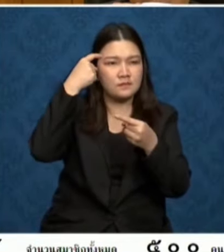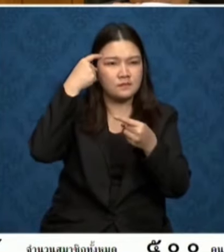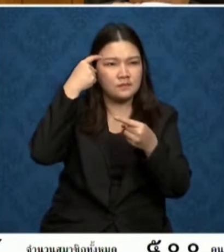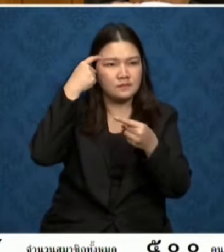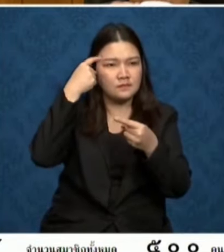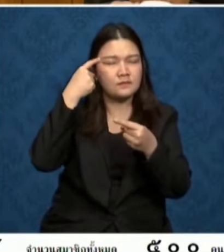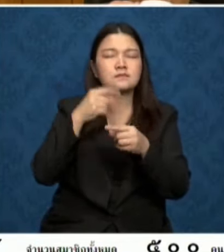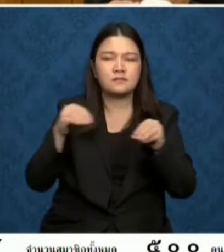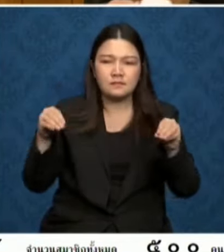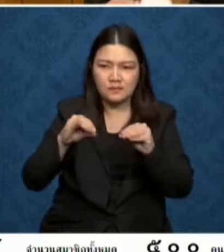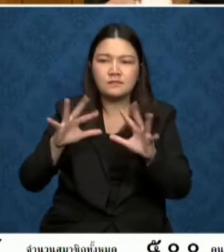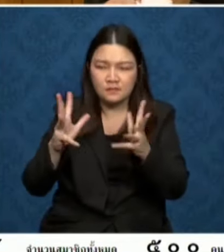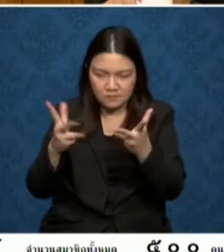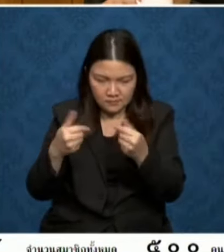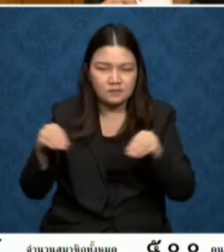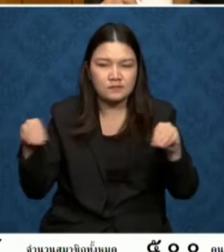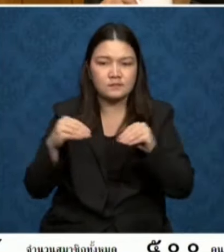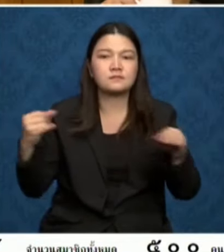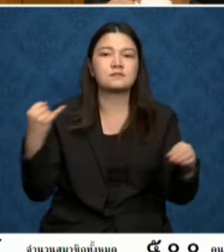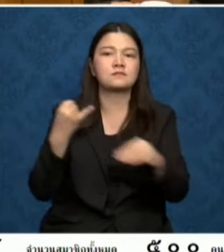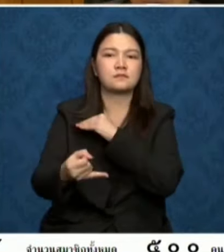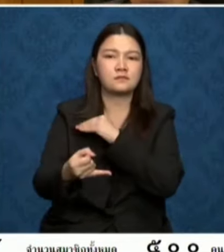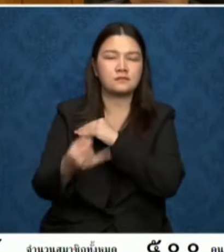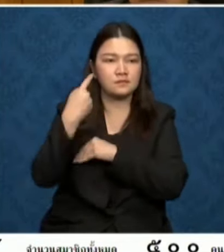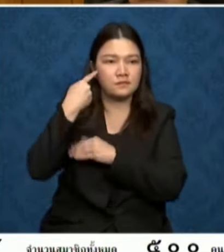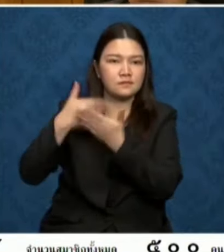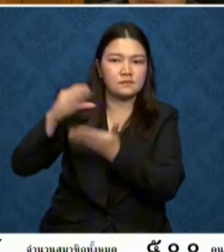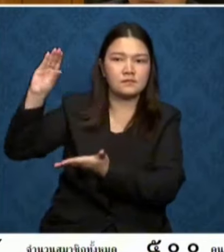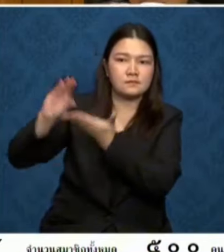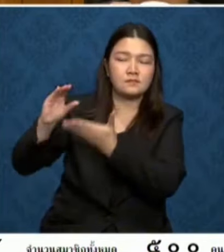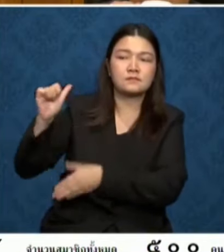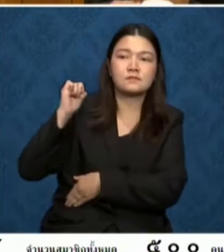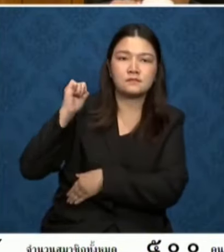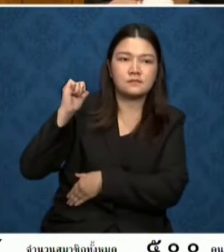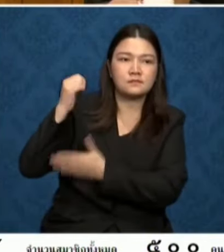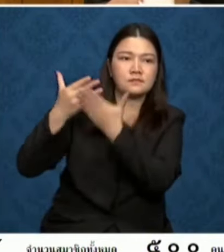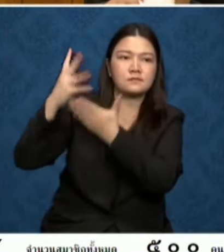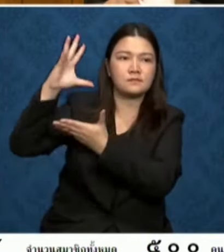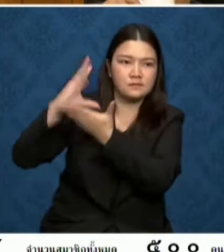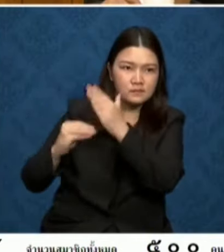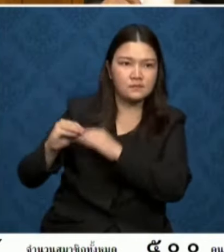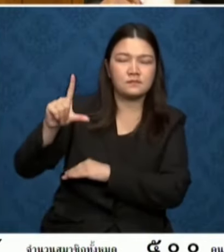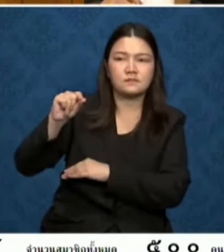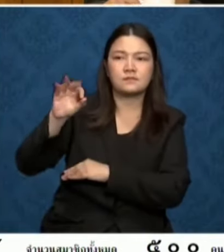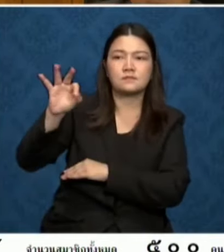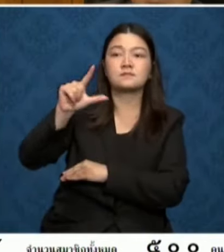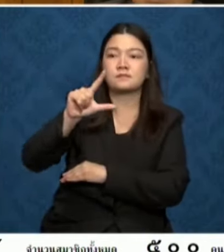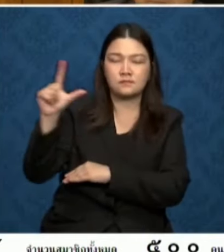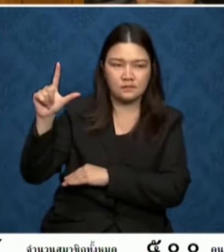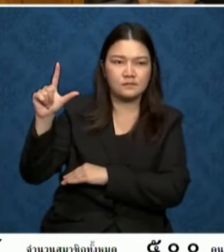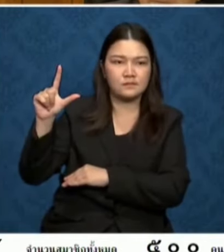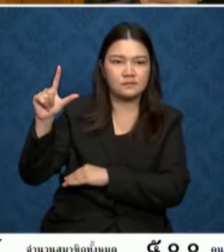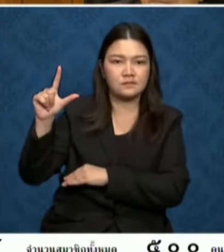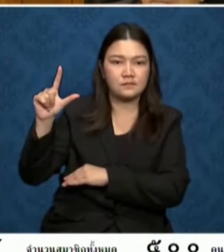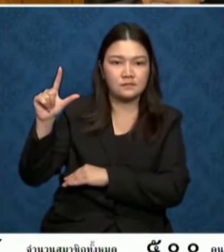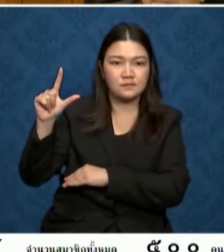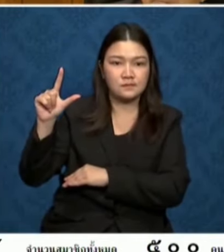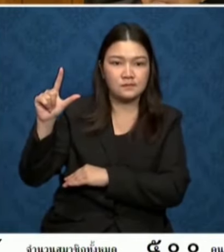เร็ววันเพราะฉะนั้นเงินที่ขอตั้งไว้เดิมที่เหลืออยู่อีกจำนวน29ล้านบาทสาม